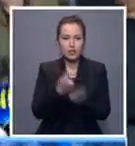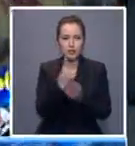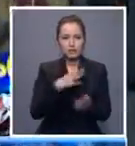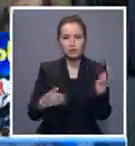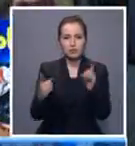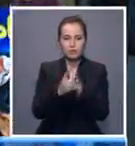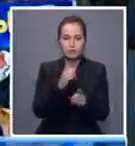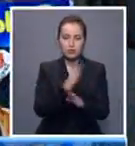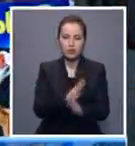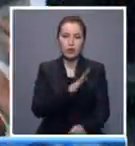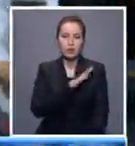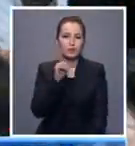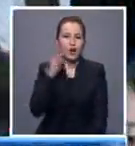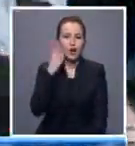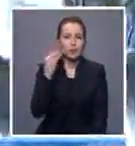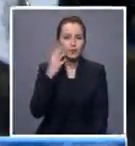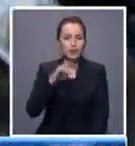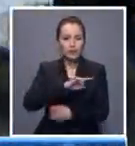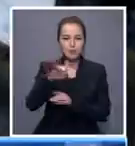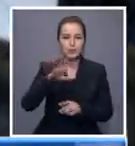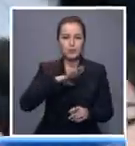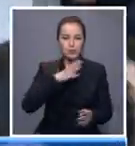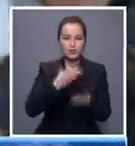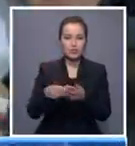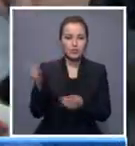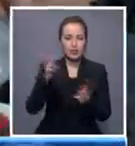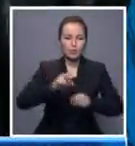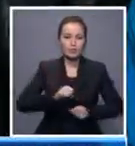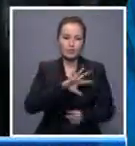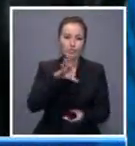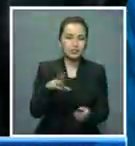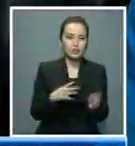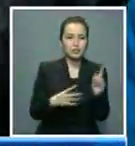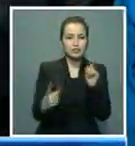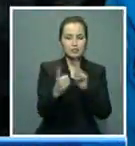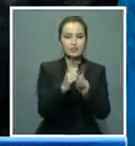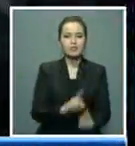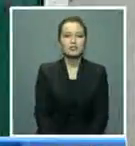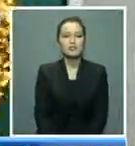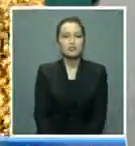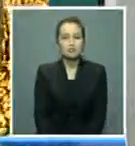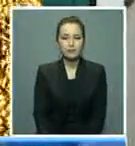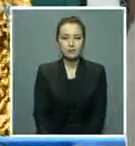Батыр Жүкембаевты Алматы әуежайынан жанкүйерлері мен туыстары, достары зор мақтанышпен қарсы алды.